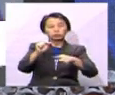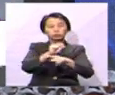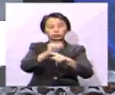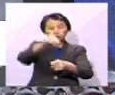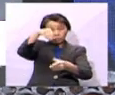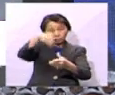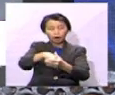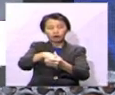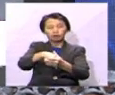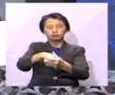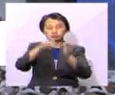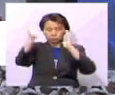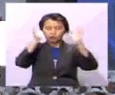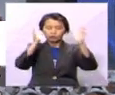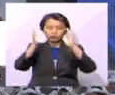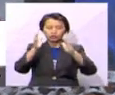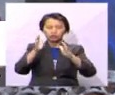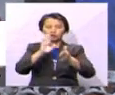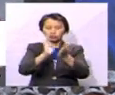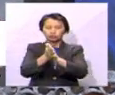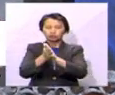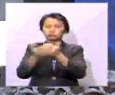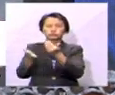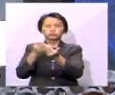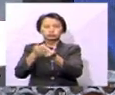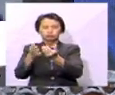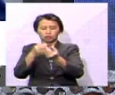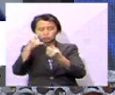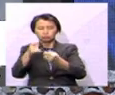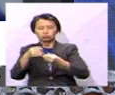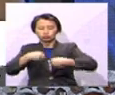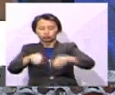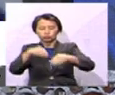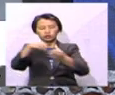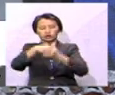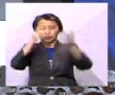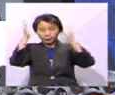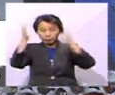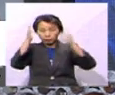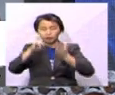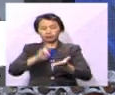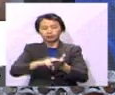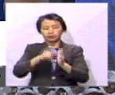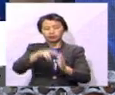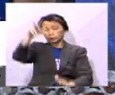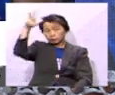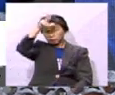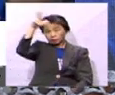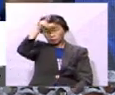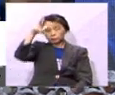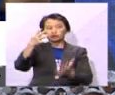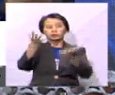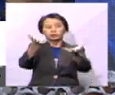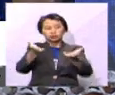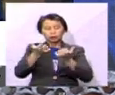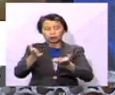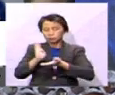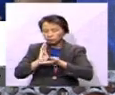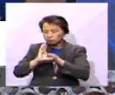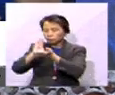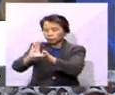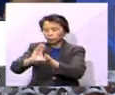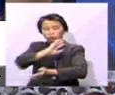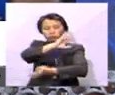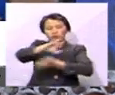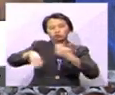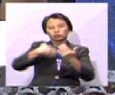mempertingkatkan permintaan kepada getah asli di negara kita. Artinya kerajaan berhasrat untuk membantu